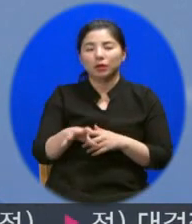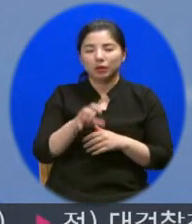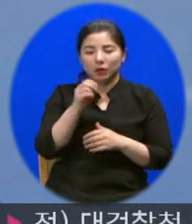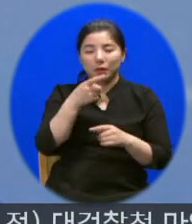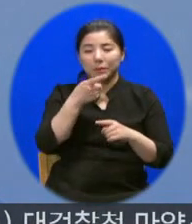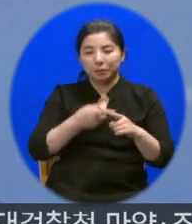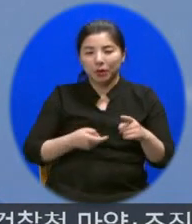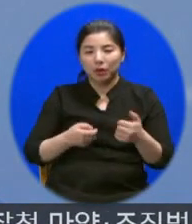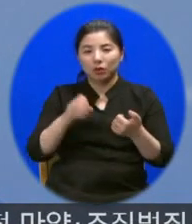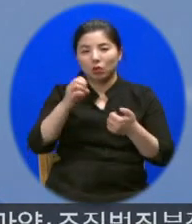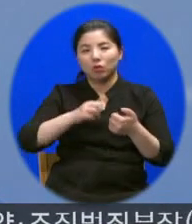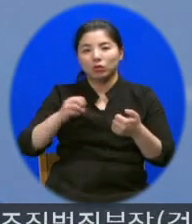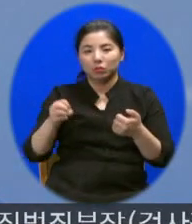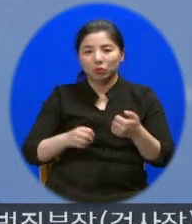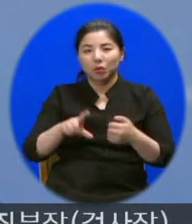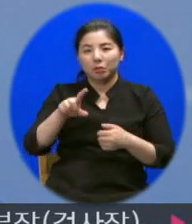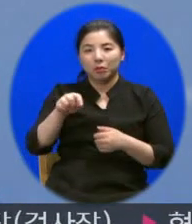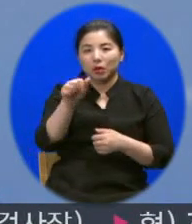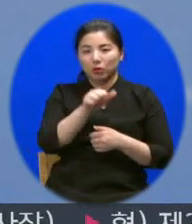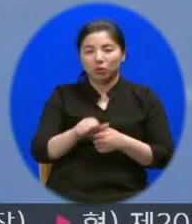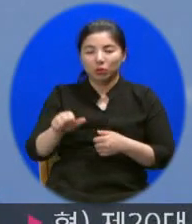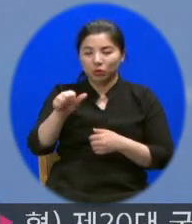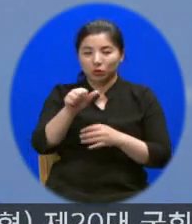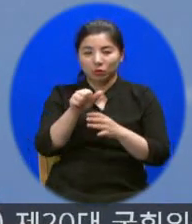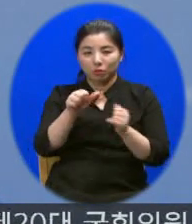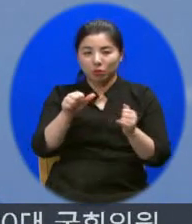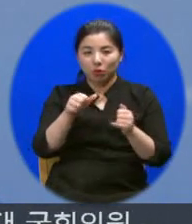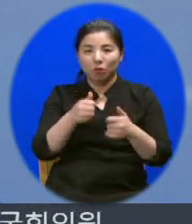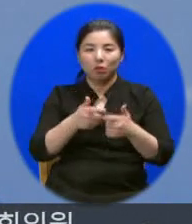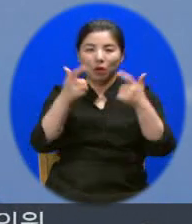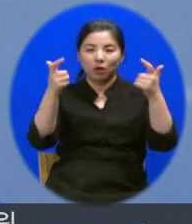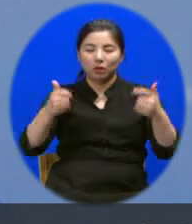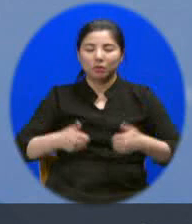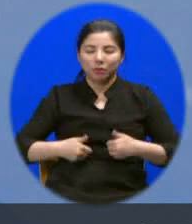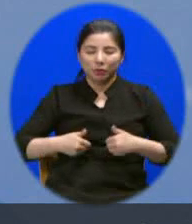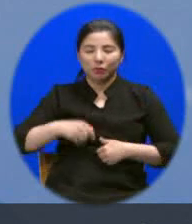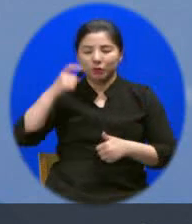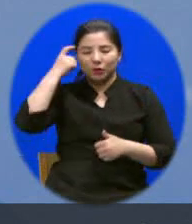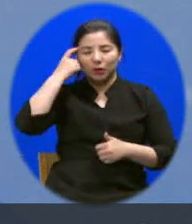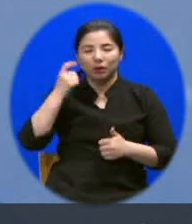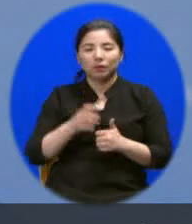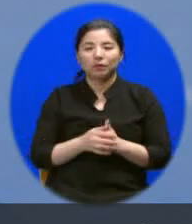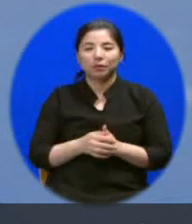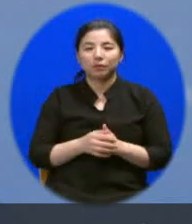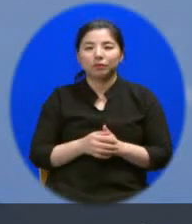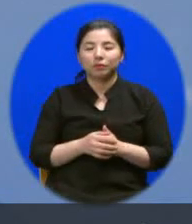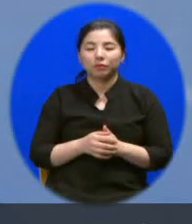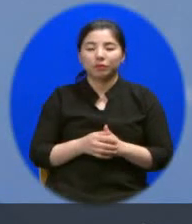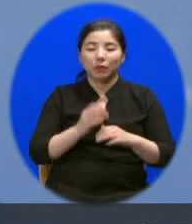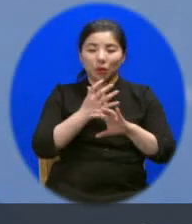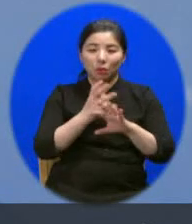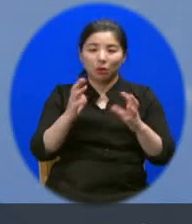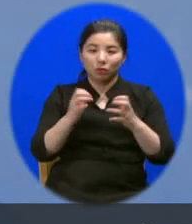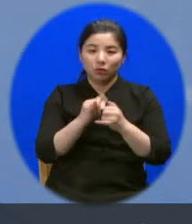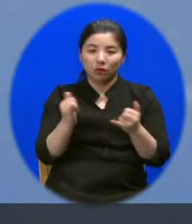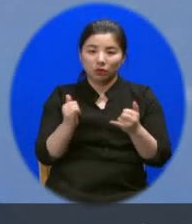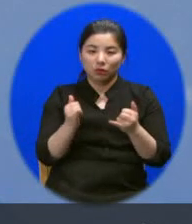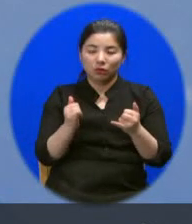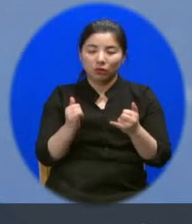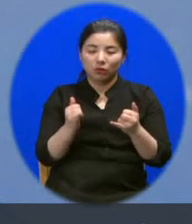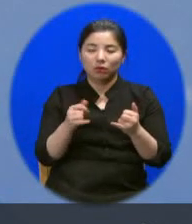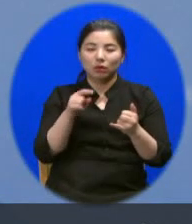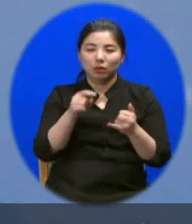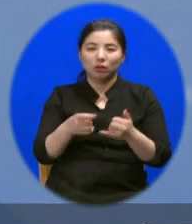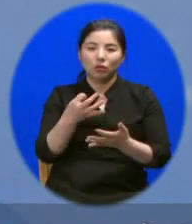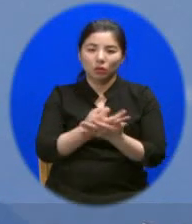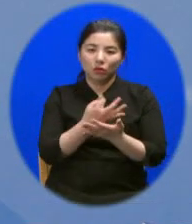절반인 50% 마누 참 전까지는 확대할 필요가 있다고 판단이 되고요 또 외국인 근로자의 그 임금 문제가